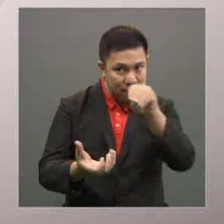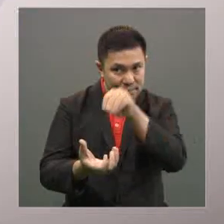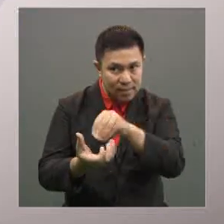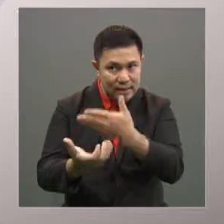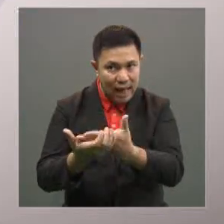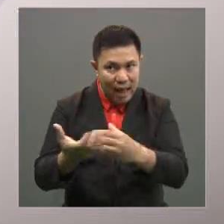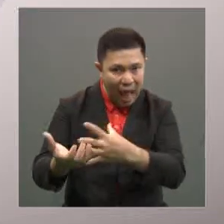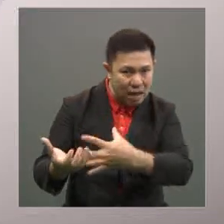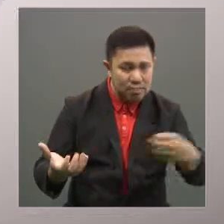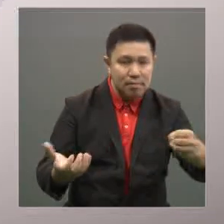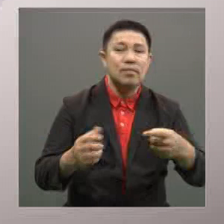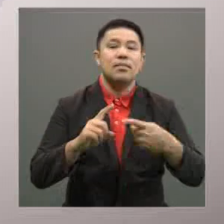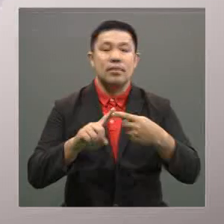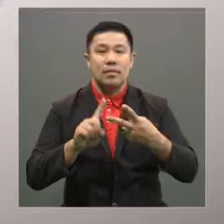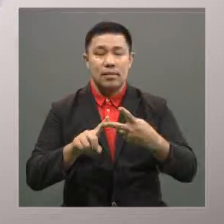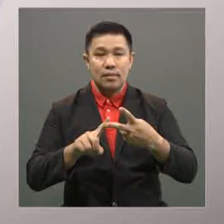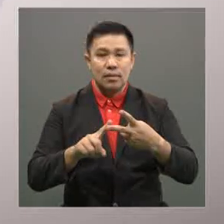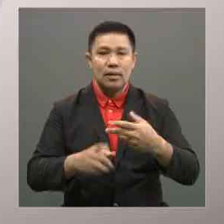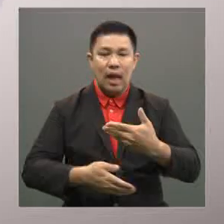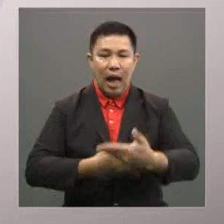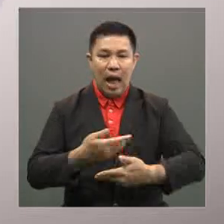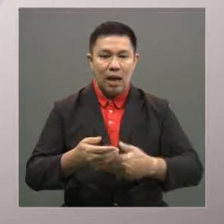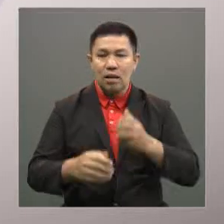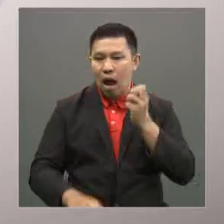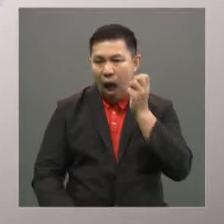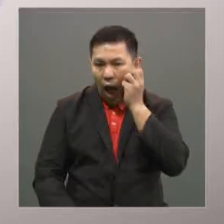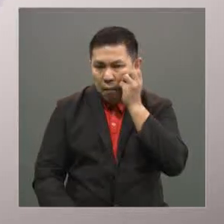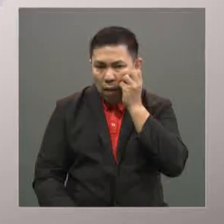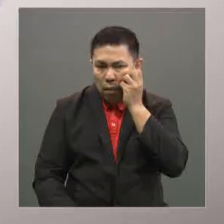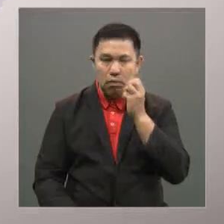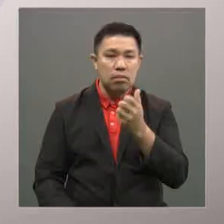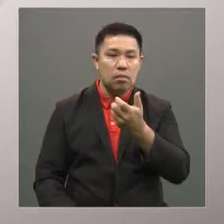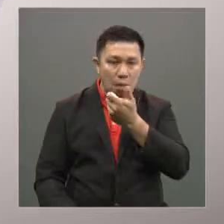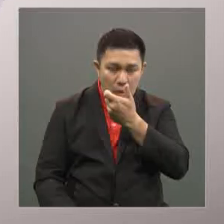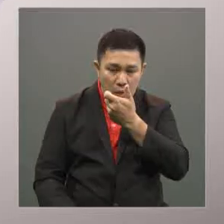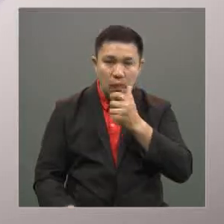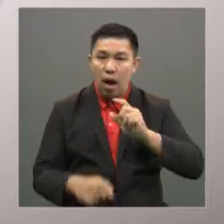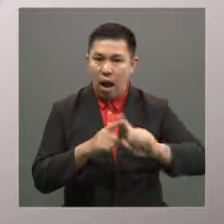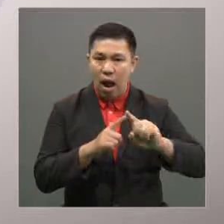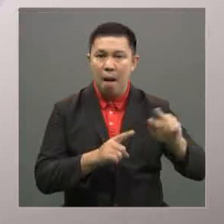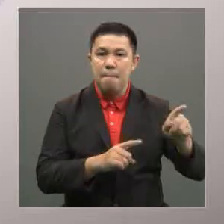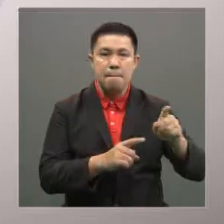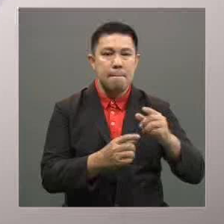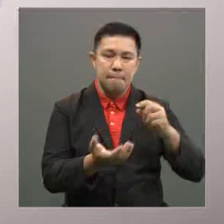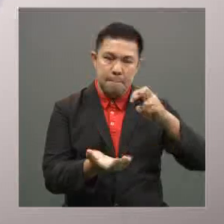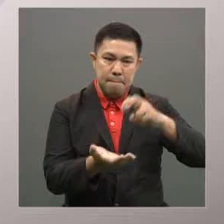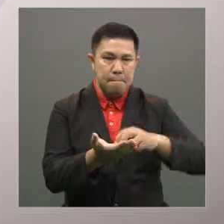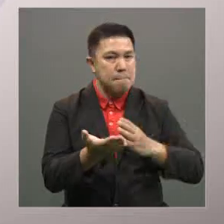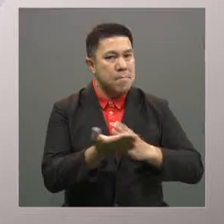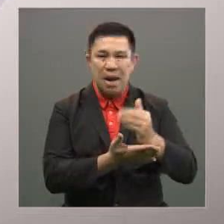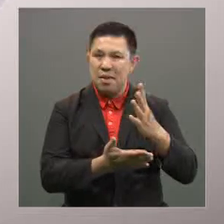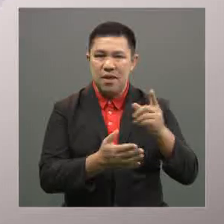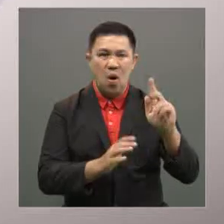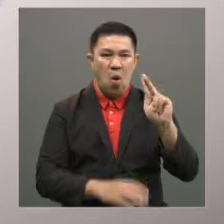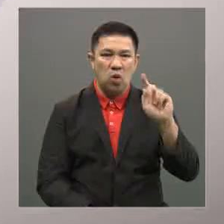ไปมีกลุ่มที่จำหน่ายเครื่องวิทยุคมนาคมที่ไม่ผ่านมาตรฐานจากกสทชแล้วก็มีกลุ่มที่